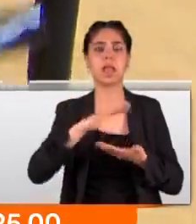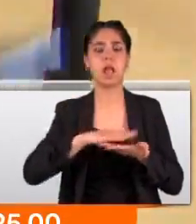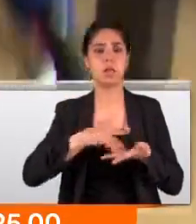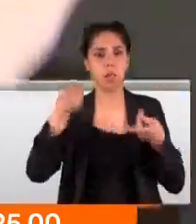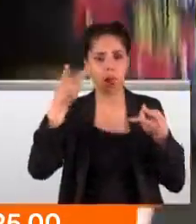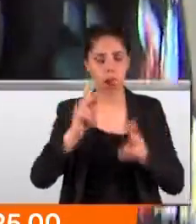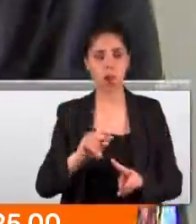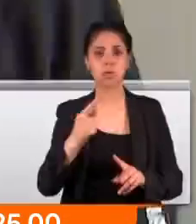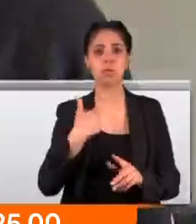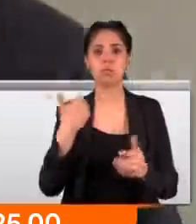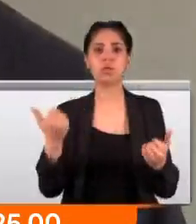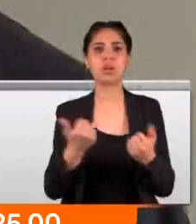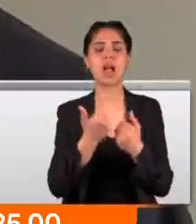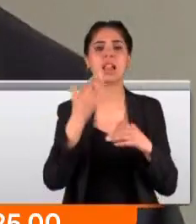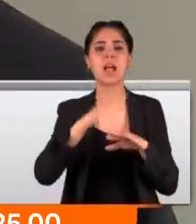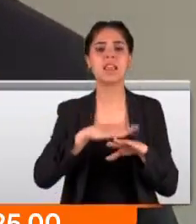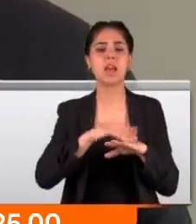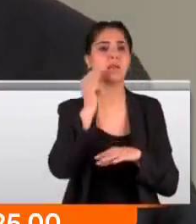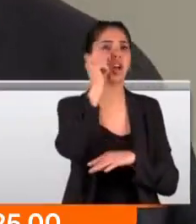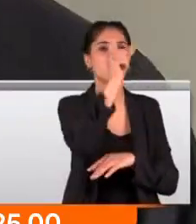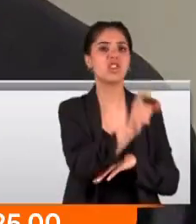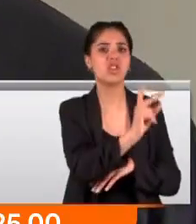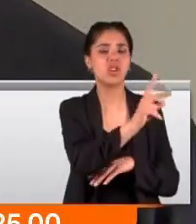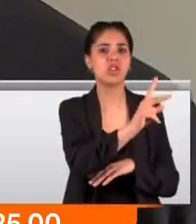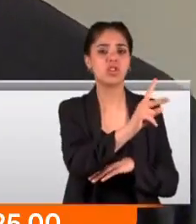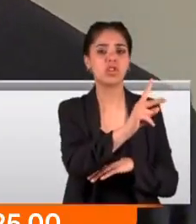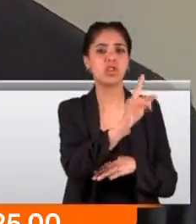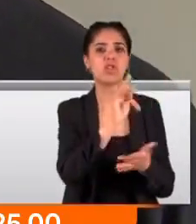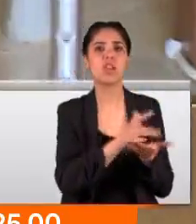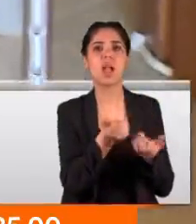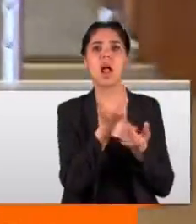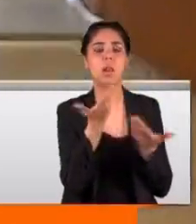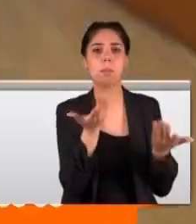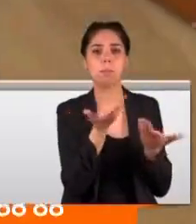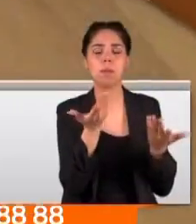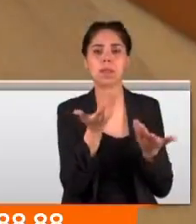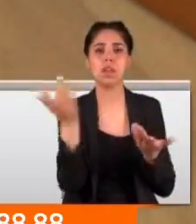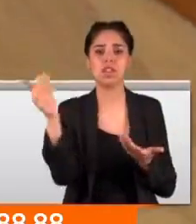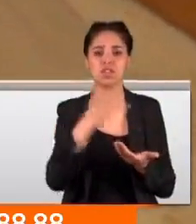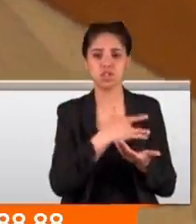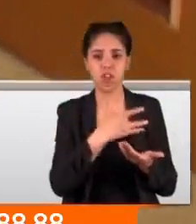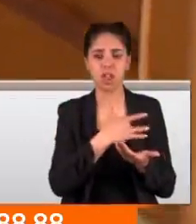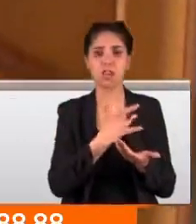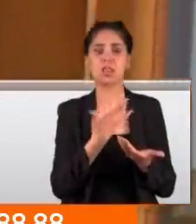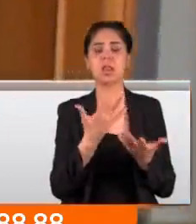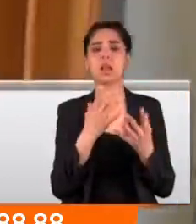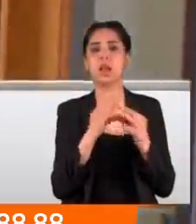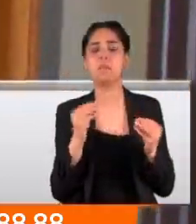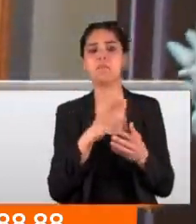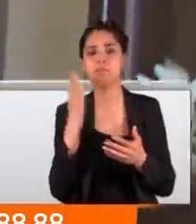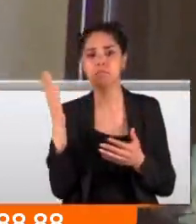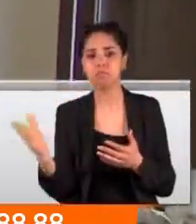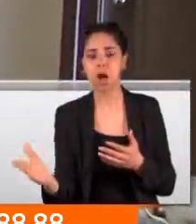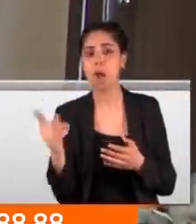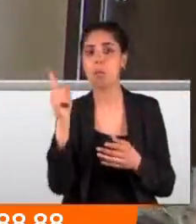kaybettim ama bu su kazaya sebebiyet veren şahıs hala ceza almadı yanından yüreğinden kayıpları var